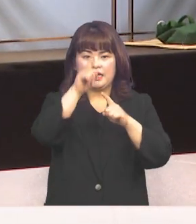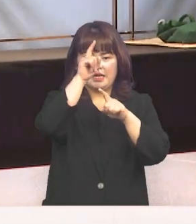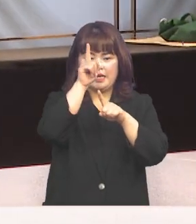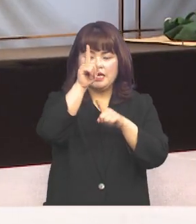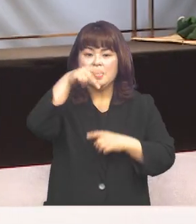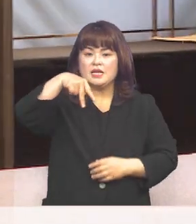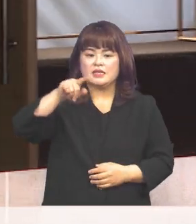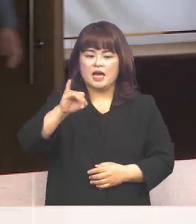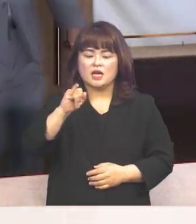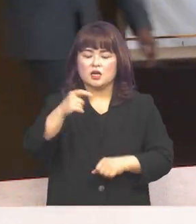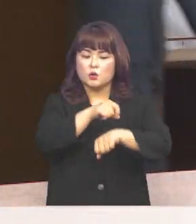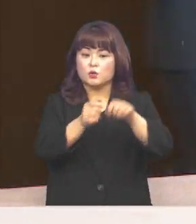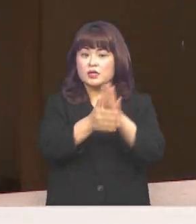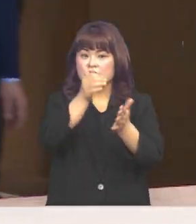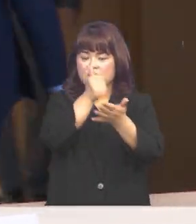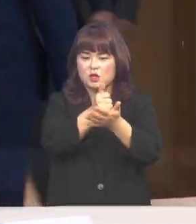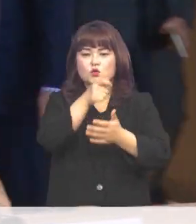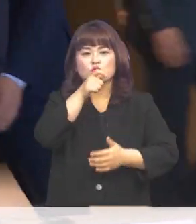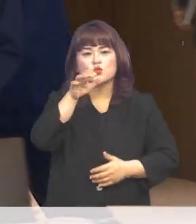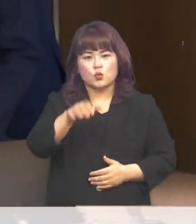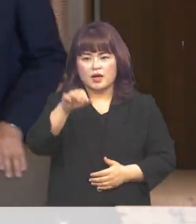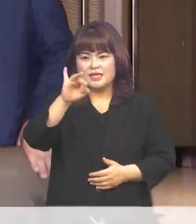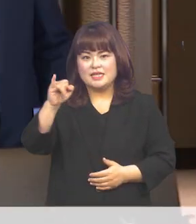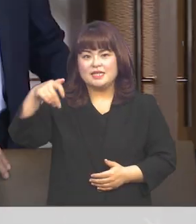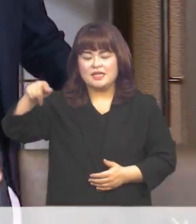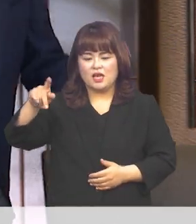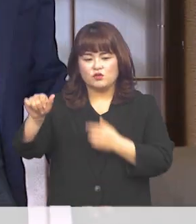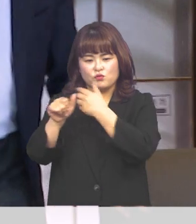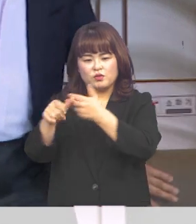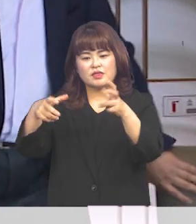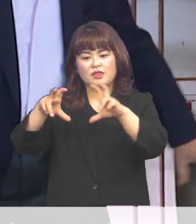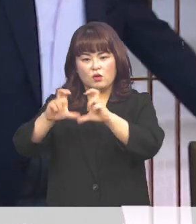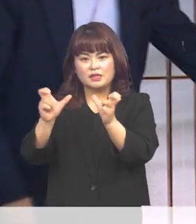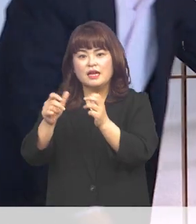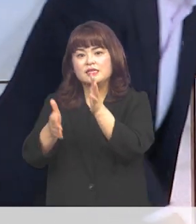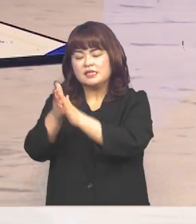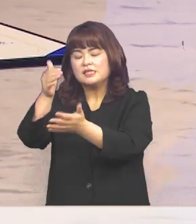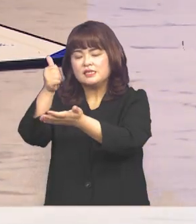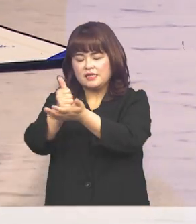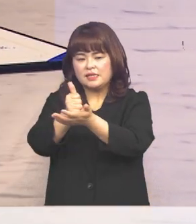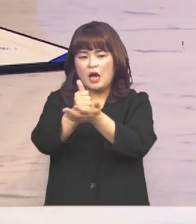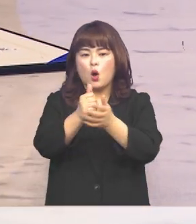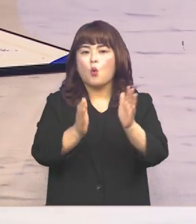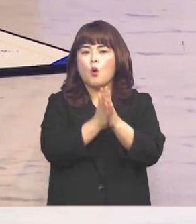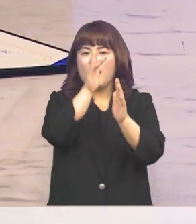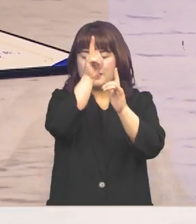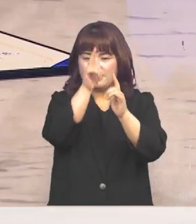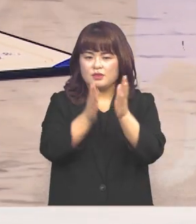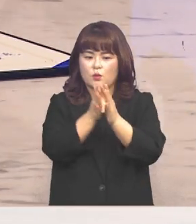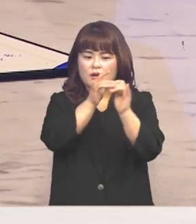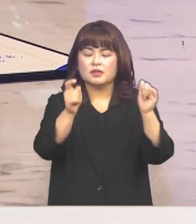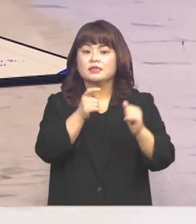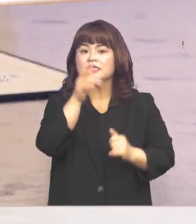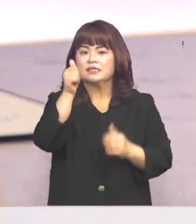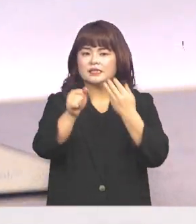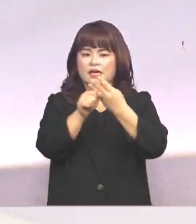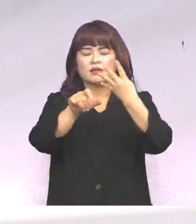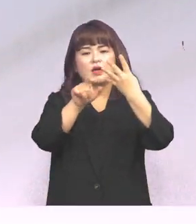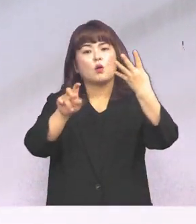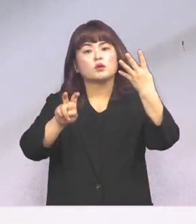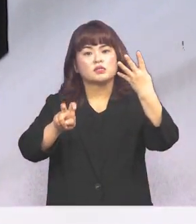이상일 용인특례시장과 이재준 수원특례시장, 신상진 성남시장, 정명근 화성시장은 10일